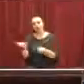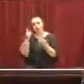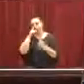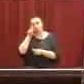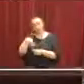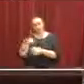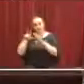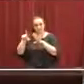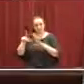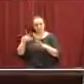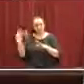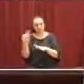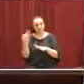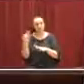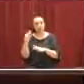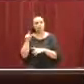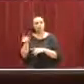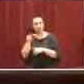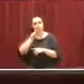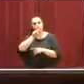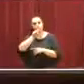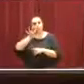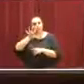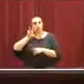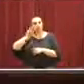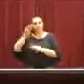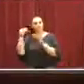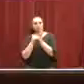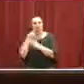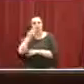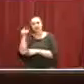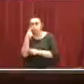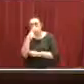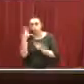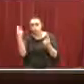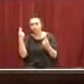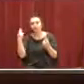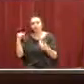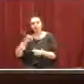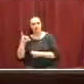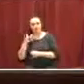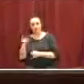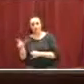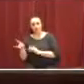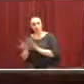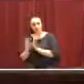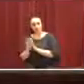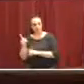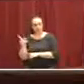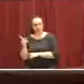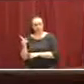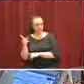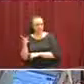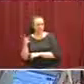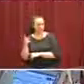val la pena recordar que encara deuen 153.000 euros a les arques públiques de les Illes Balears que no han pagat.